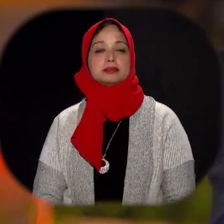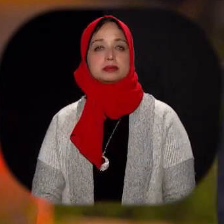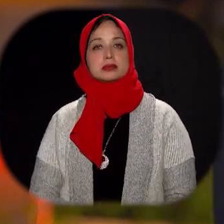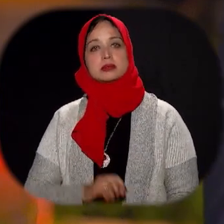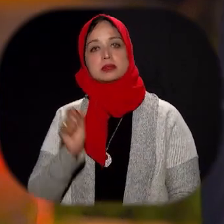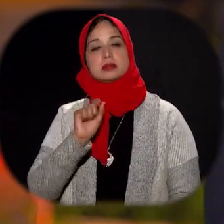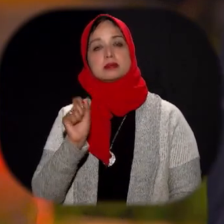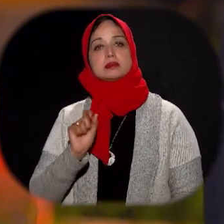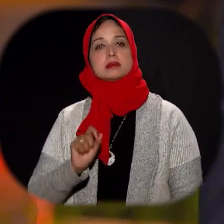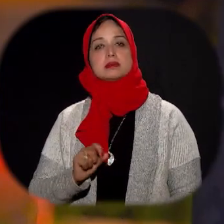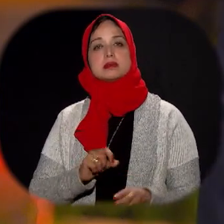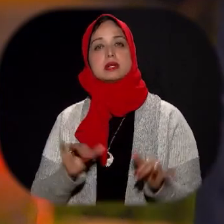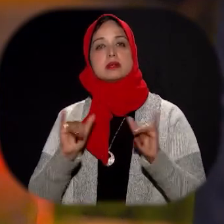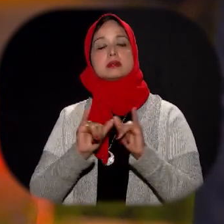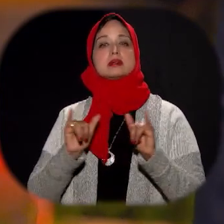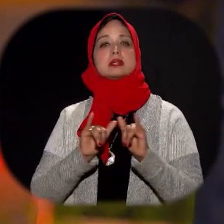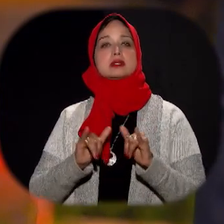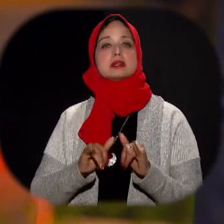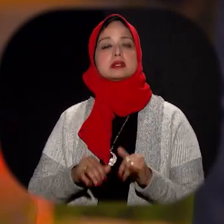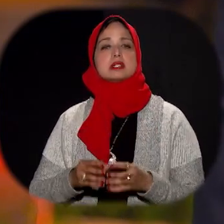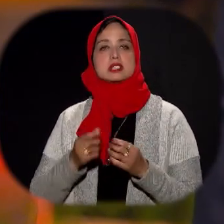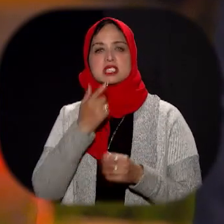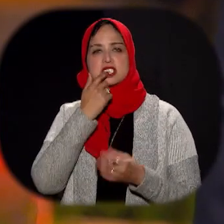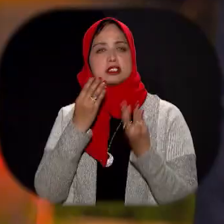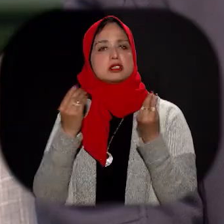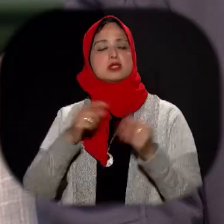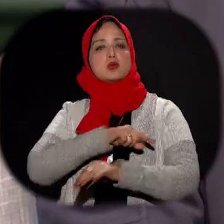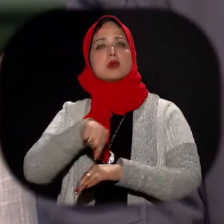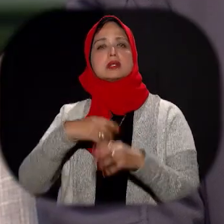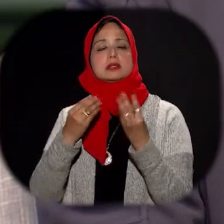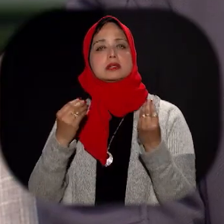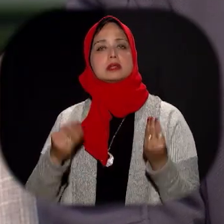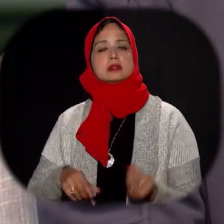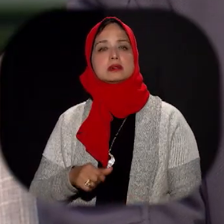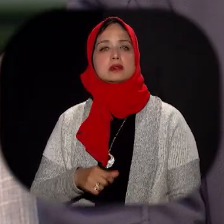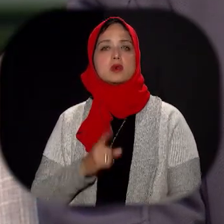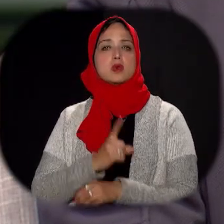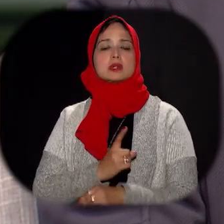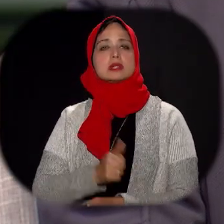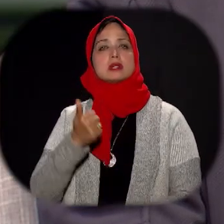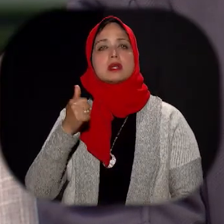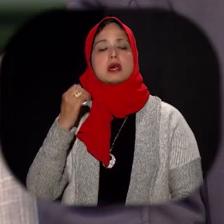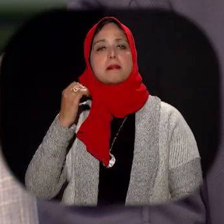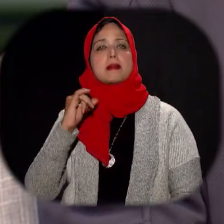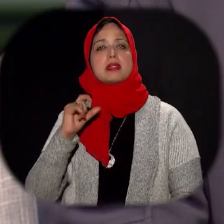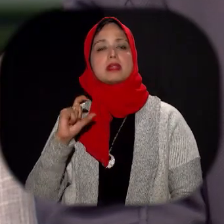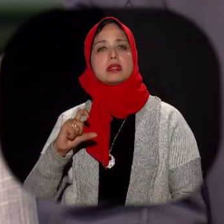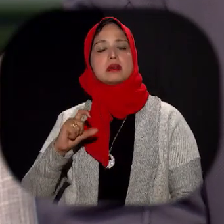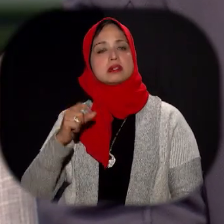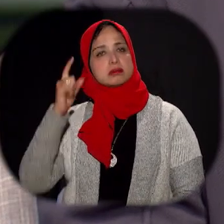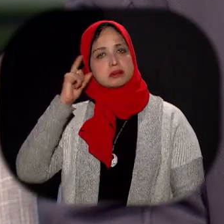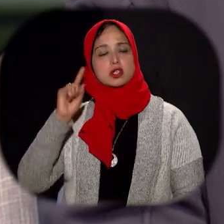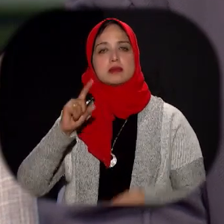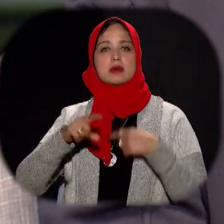يعني الخطه دي محتاجه سنين كتير يعني احمد مش عارف اقول لك المشروع اللي انتوا